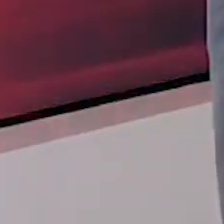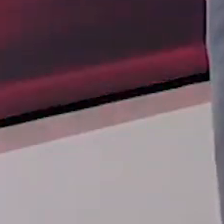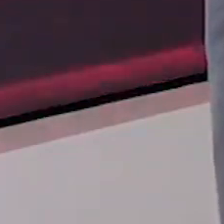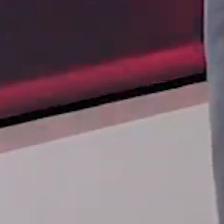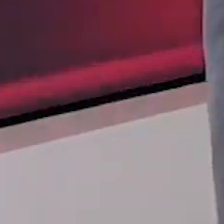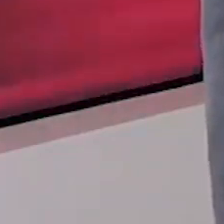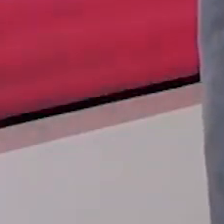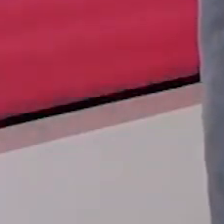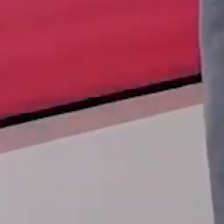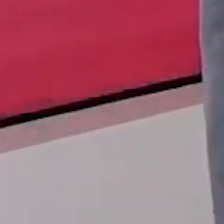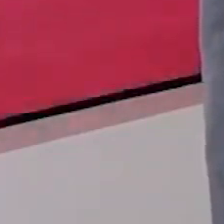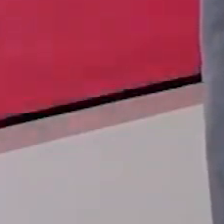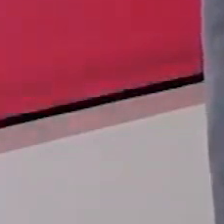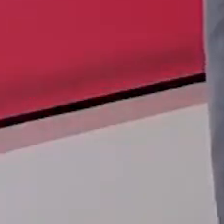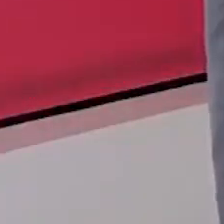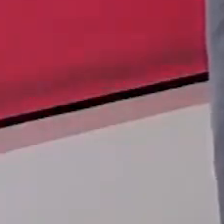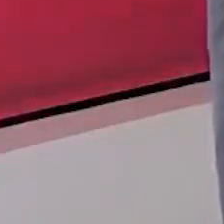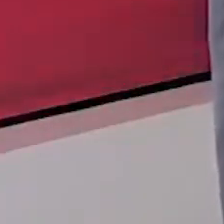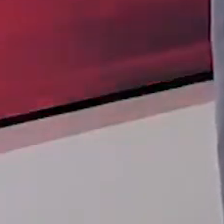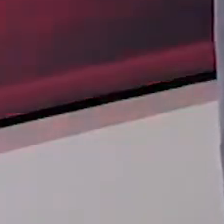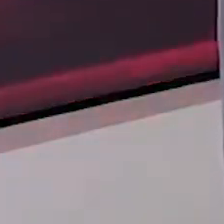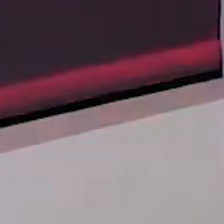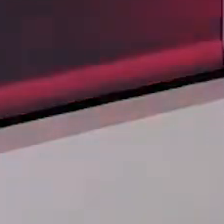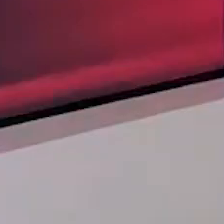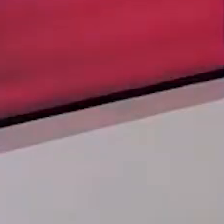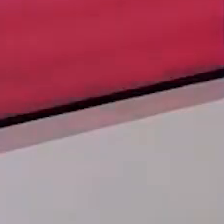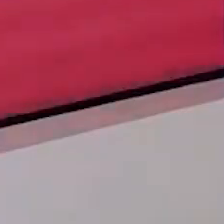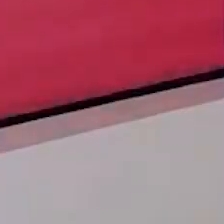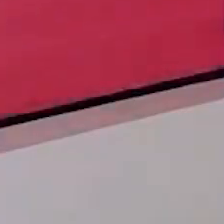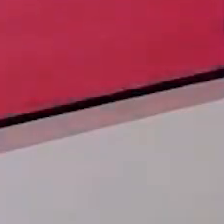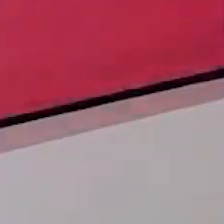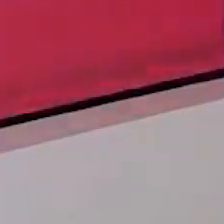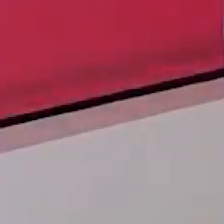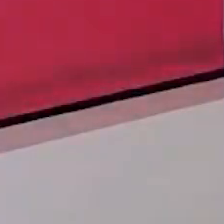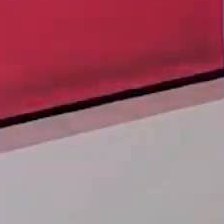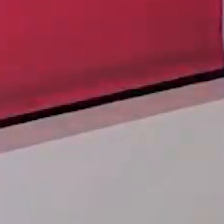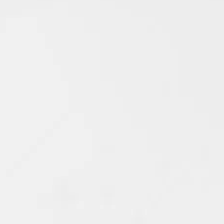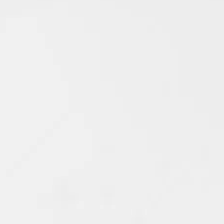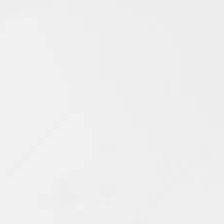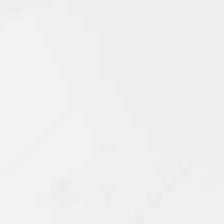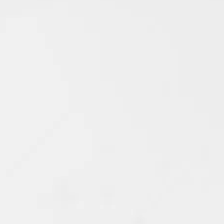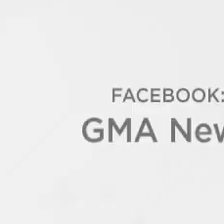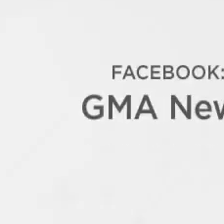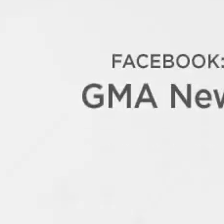nyo kami sa GMA Pinoy TV at sa www.gmanews.tv.